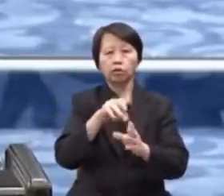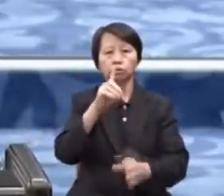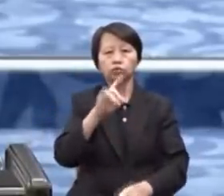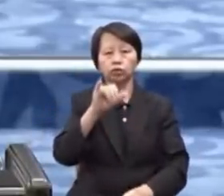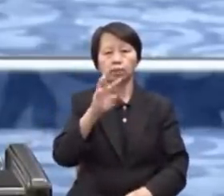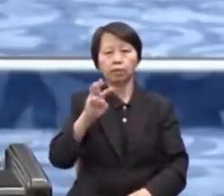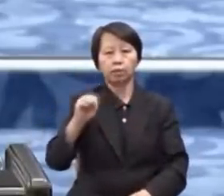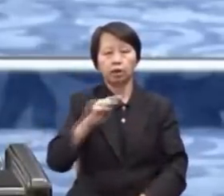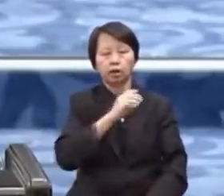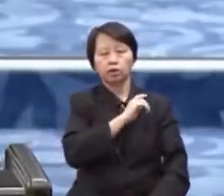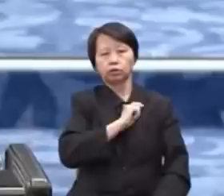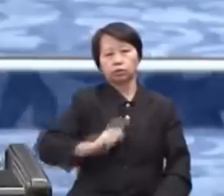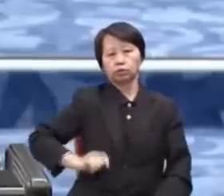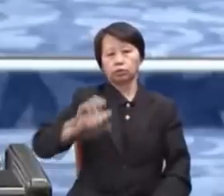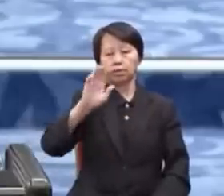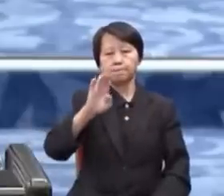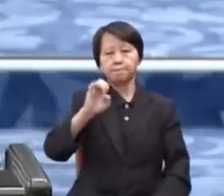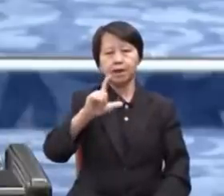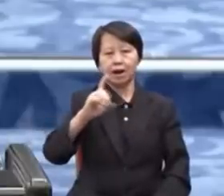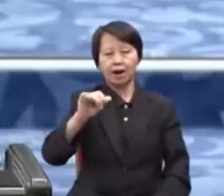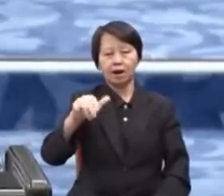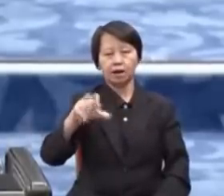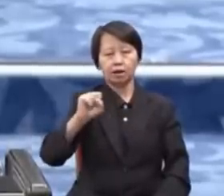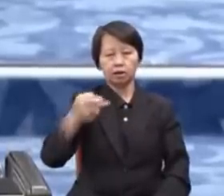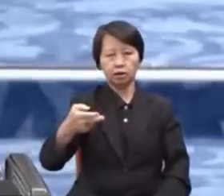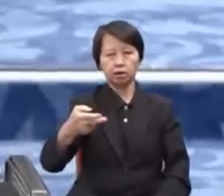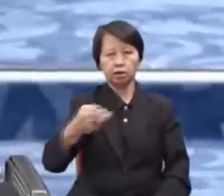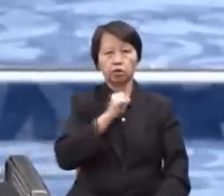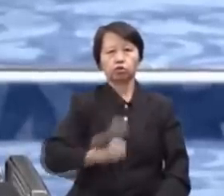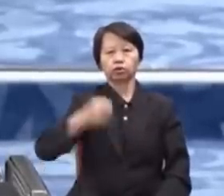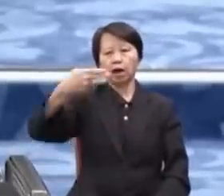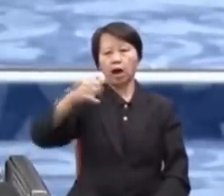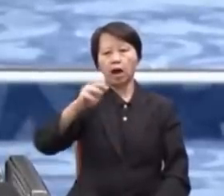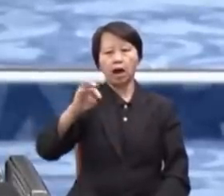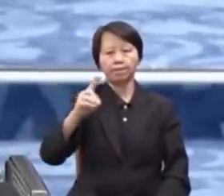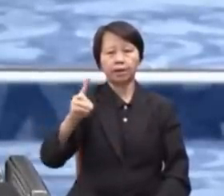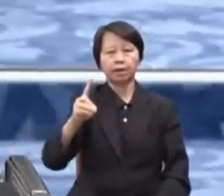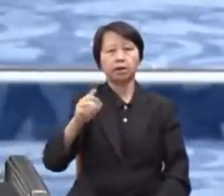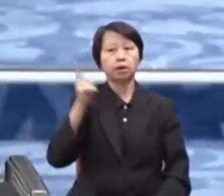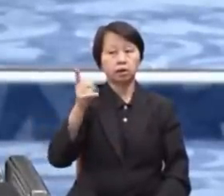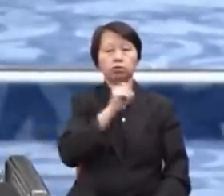almarhum Tuan almarhum Sultan Abdul Hamid Halim Syah Sultan